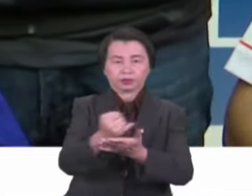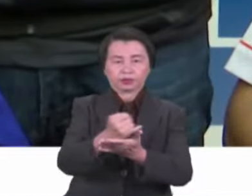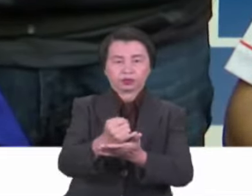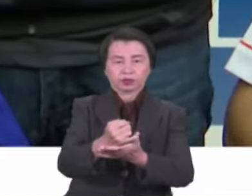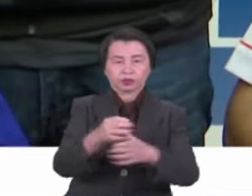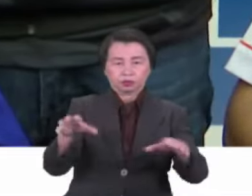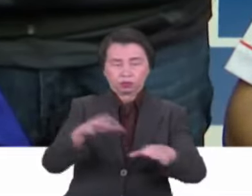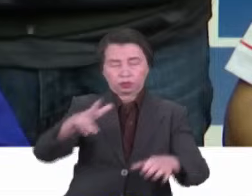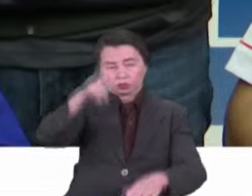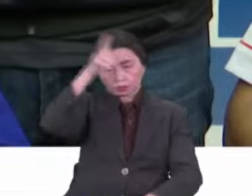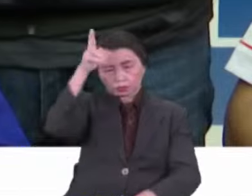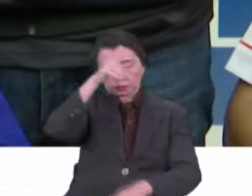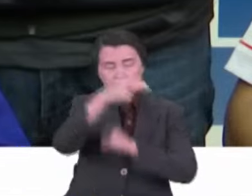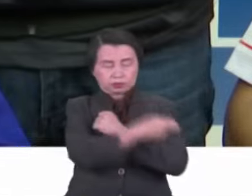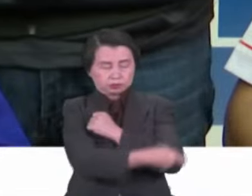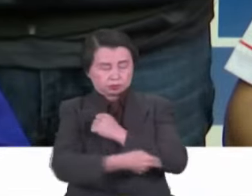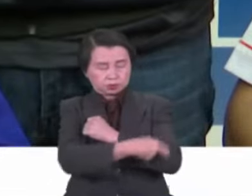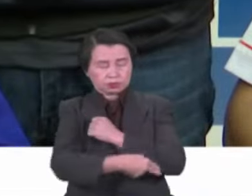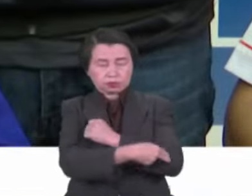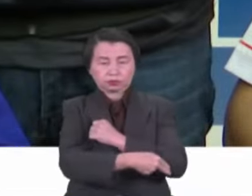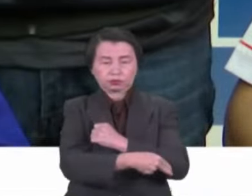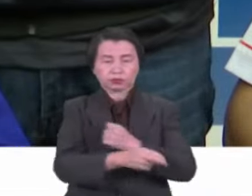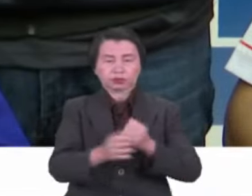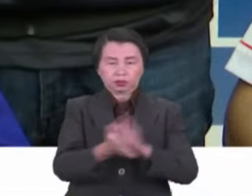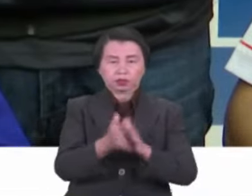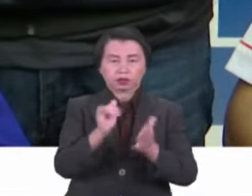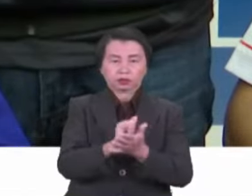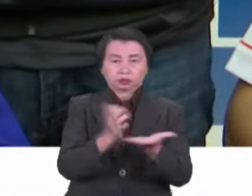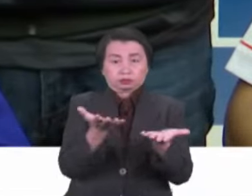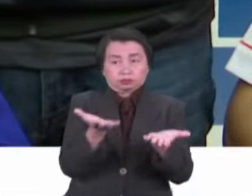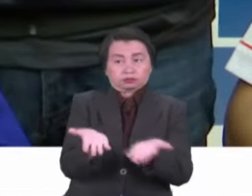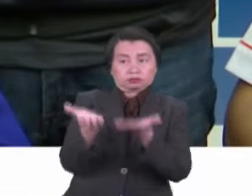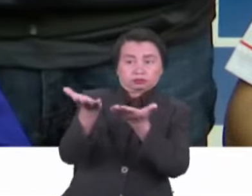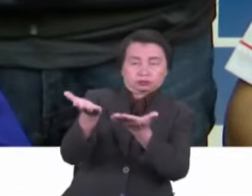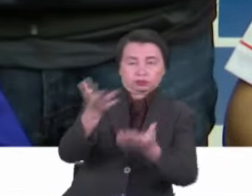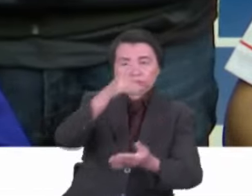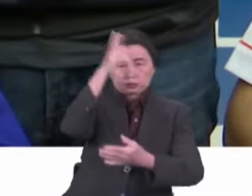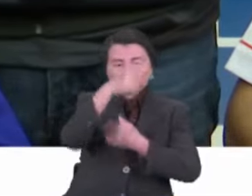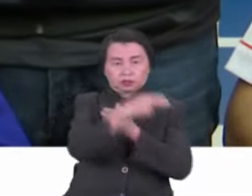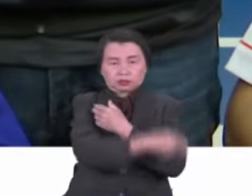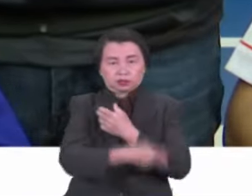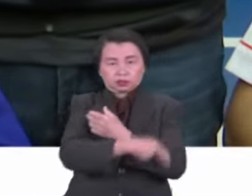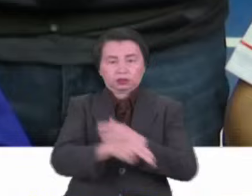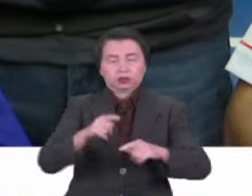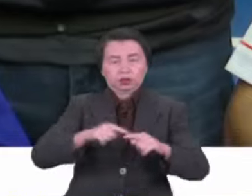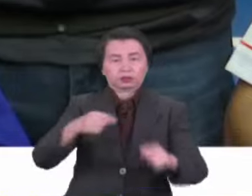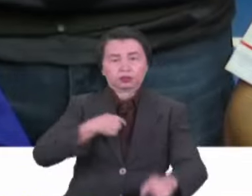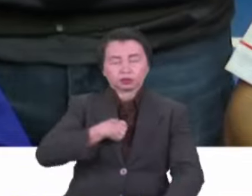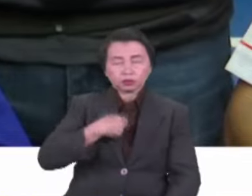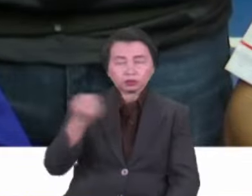dikeluarkan oleh Kajian Negeri. Jadi itu terserah kepada Kajian Negeri, tapi saya difahamkan